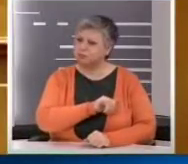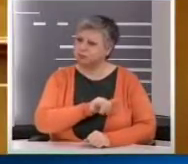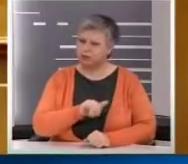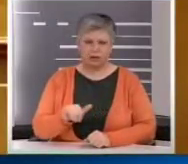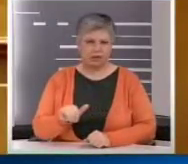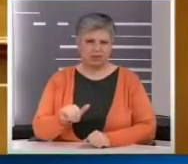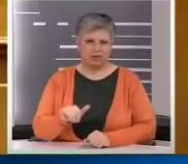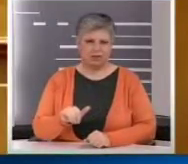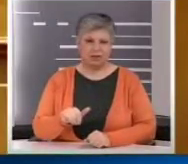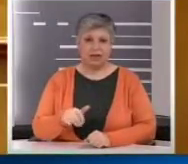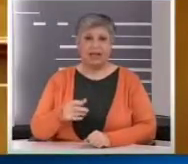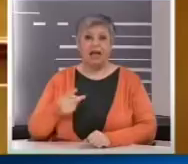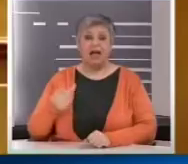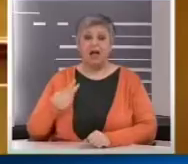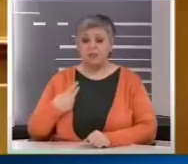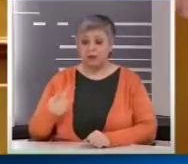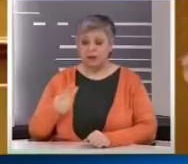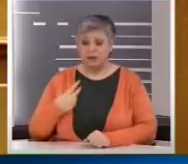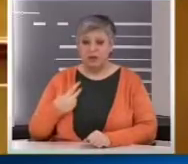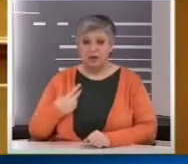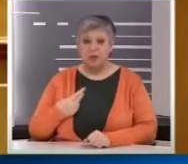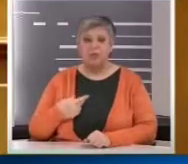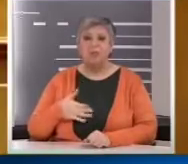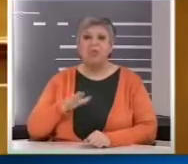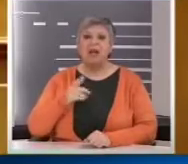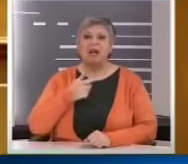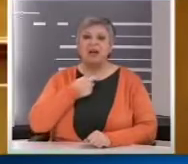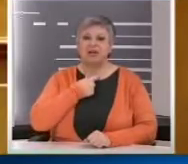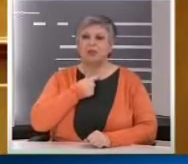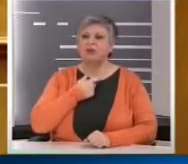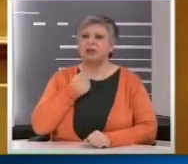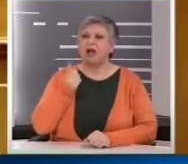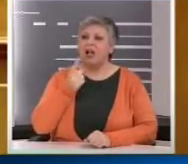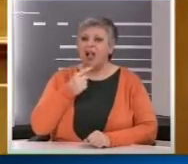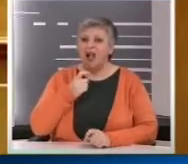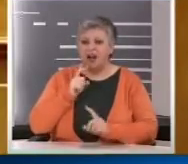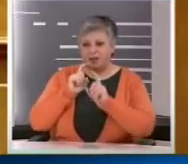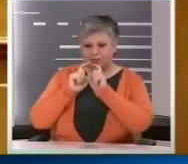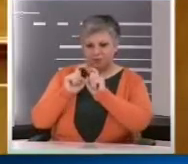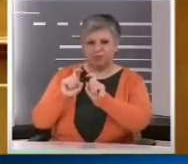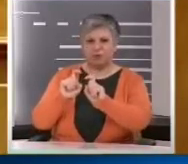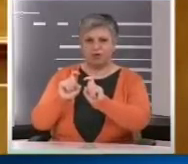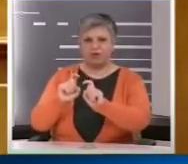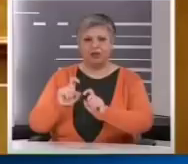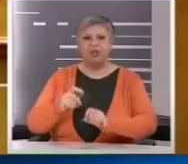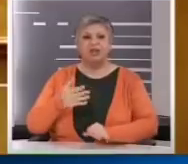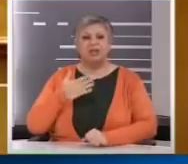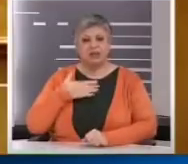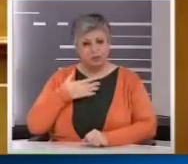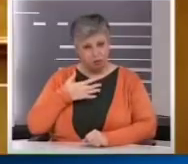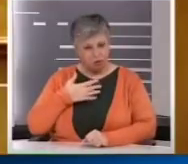χρωστάμε εμείς για να έχουμε ανάγκη κάποιους άλλους. Γι' αυτό λοιπόν θέλω να τελειώσω κι εγώ για να σας